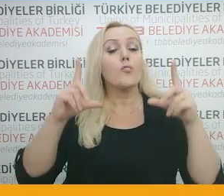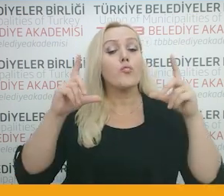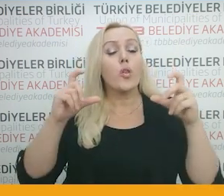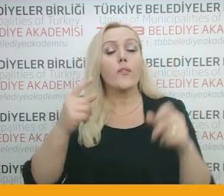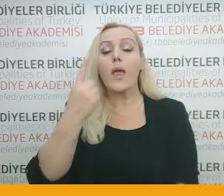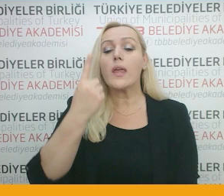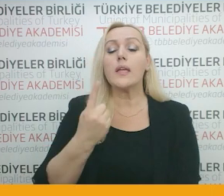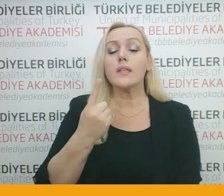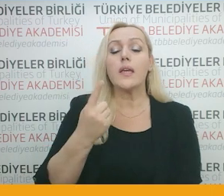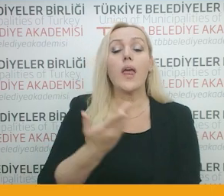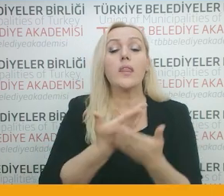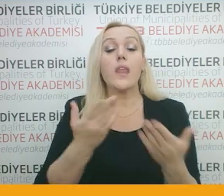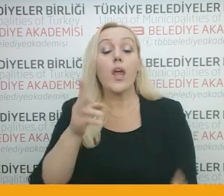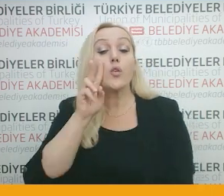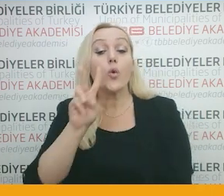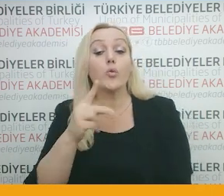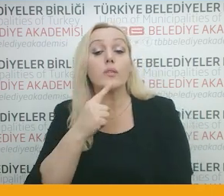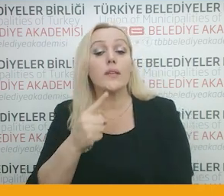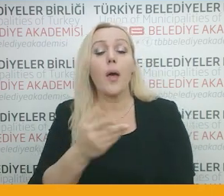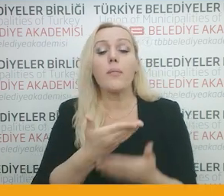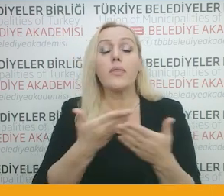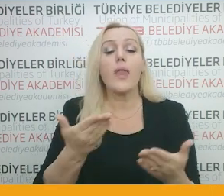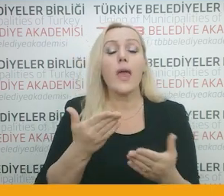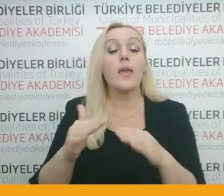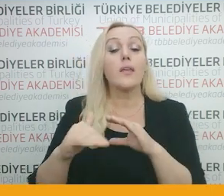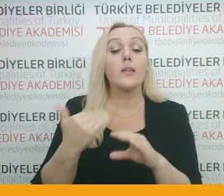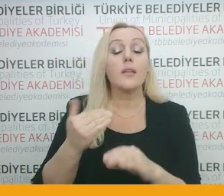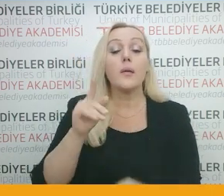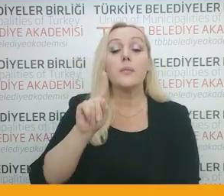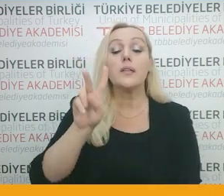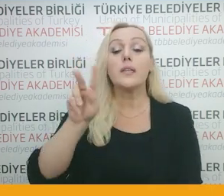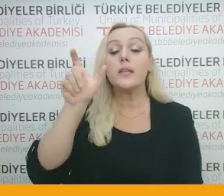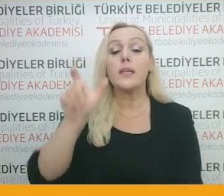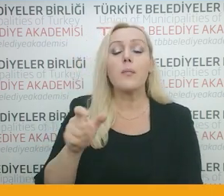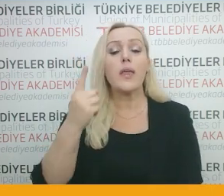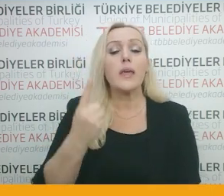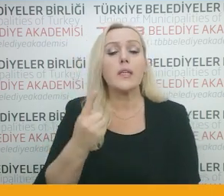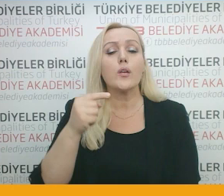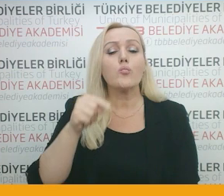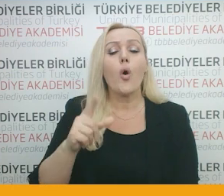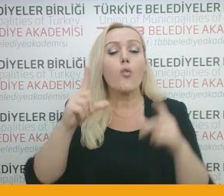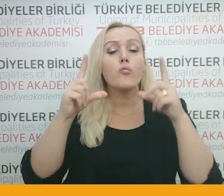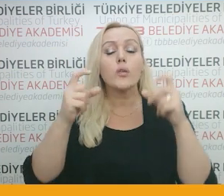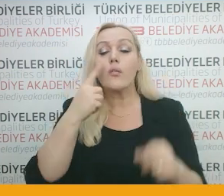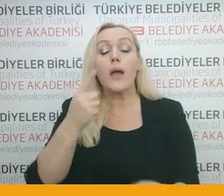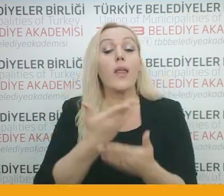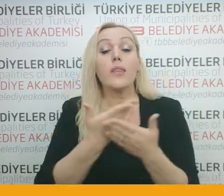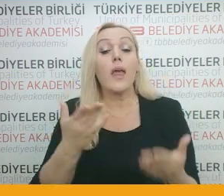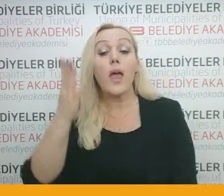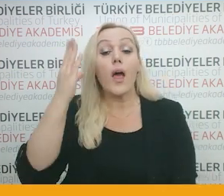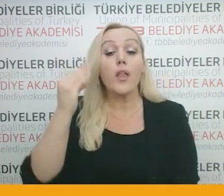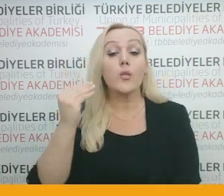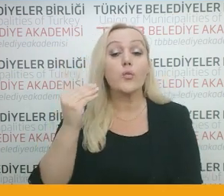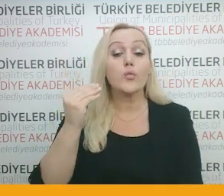Görselde ilk gözünüze çarpan nedir diye sorsam ne yazarsınız arkadaşlar? Bir iki kelimeyle ilk gözünüze çarpan bu sistem, bu görselden ne